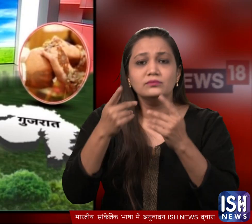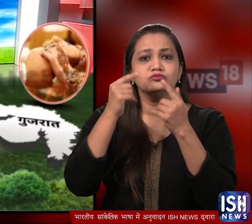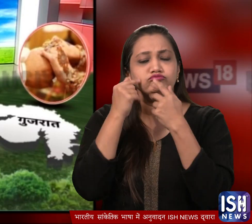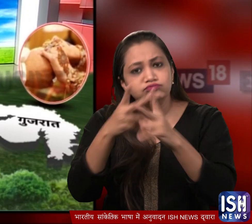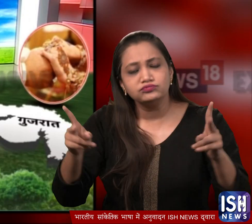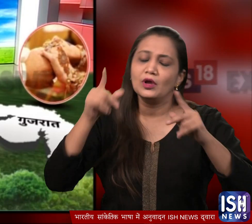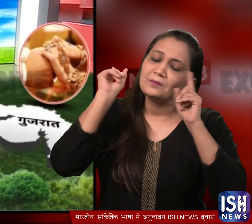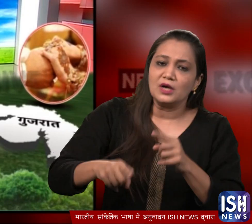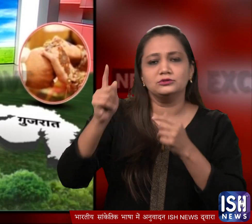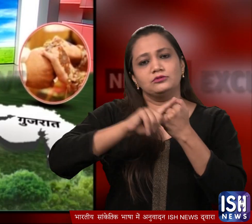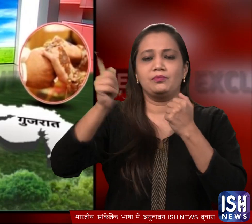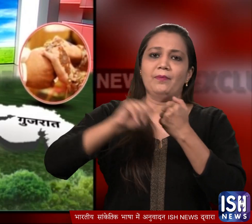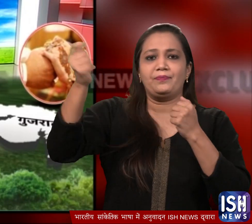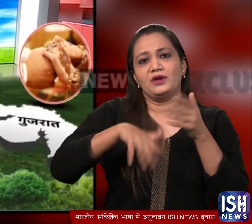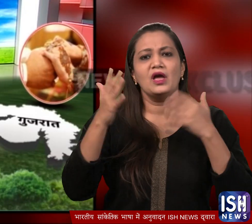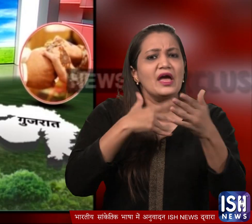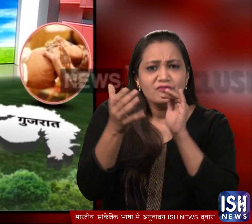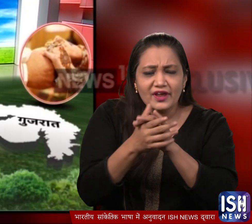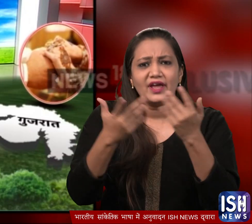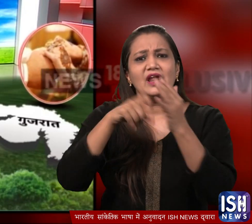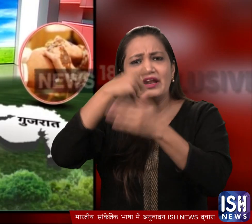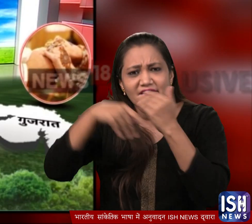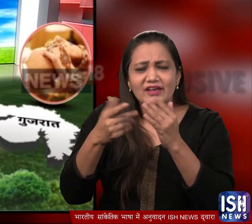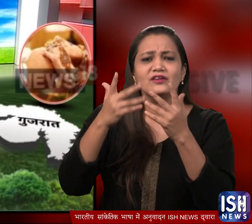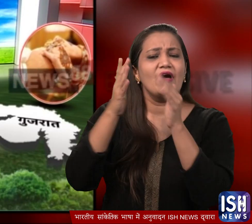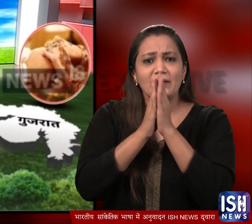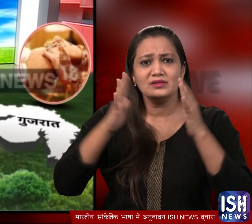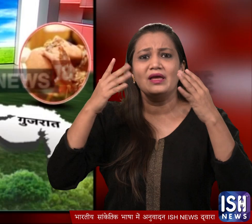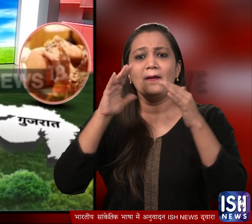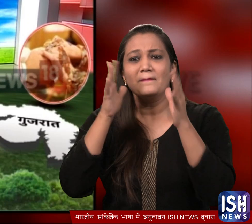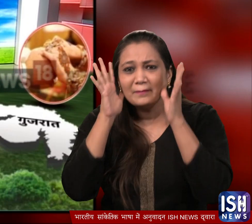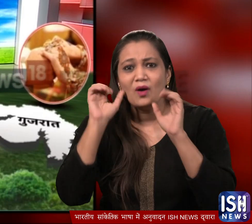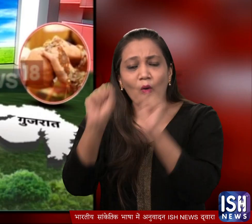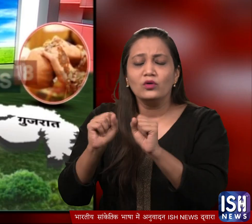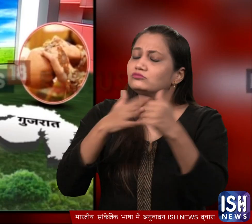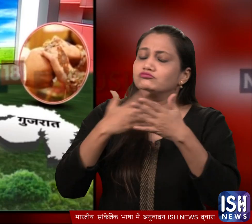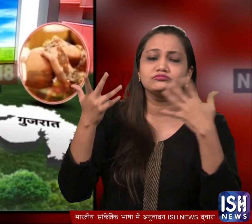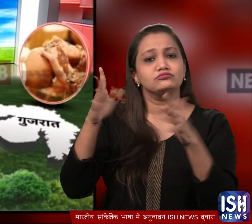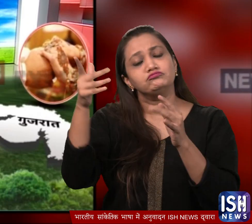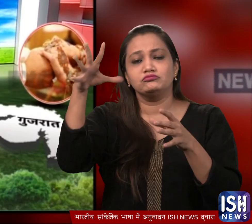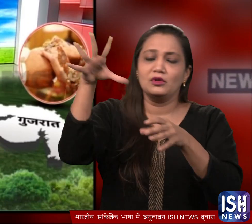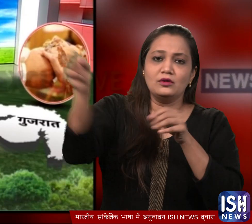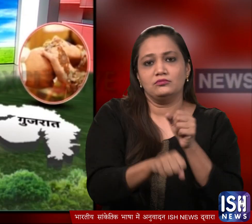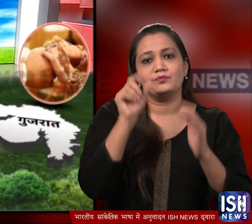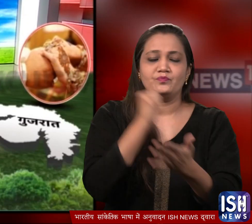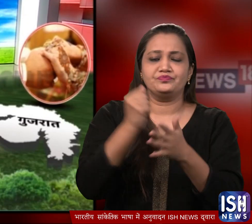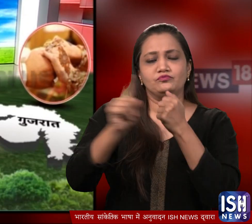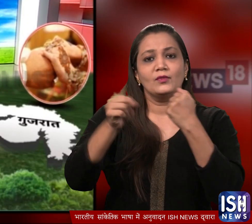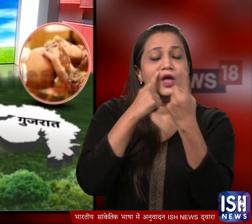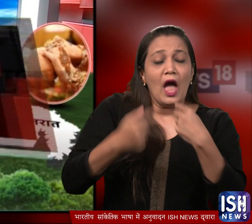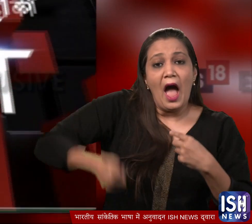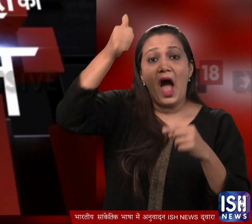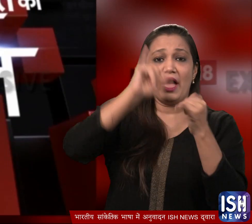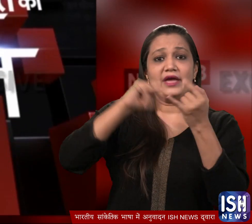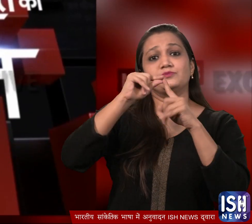खिलाफ भी कानूनी कार्रवाई होगी, चाहे वो कोई दोस्त हो, संगठन हो या फिर मौलवी हो, जबकि मामले की जांच डिप्टी एसपी स्तर के